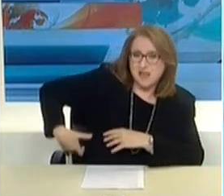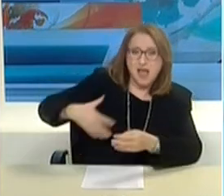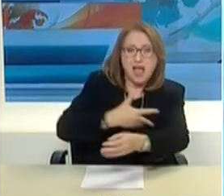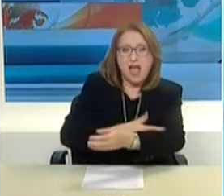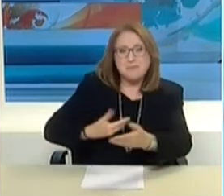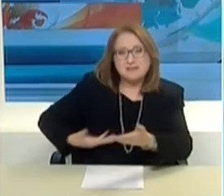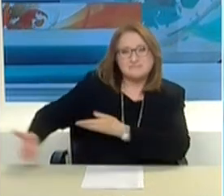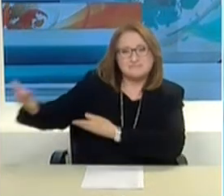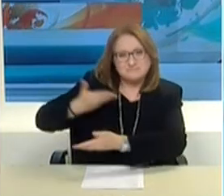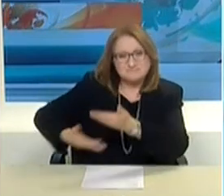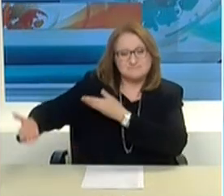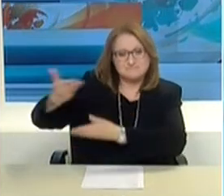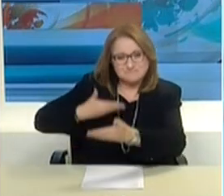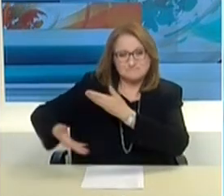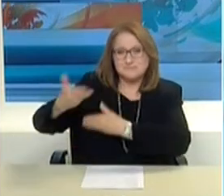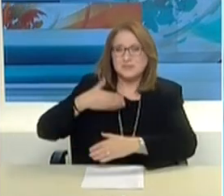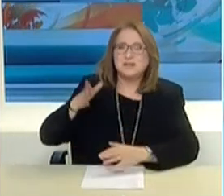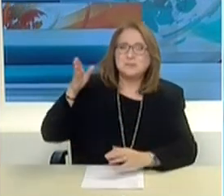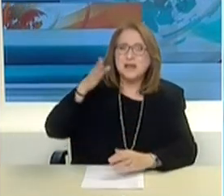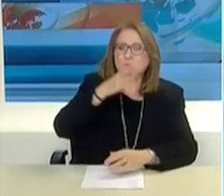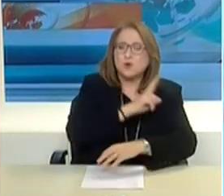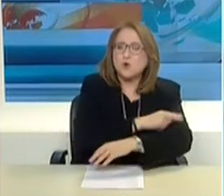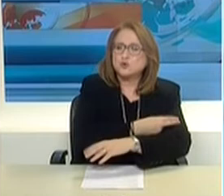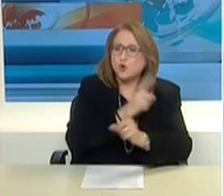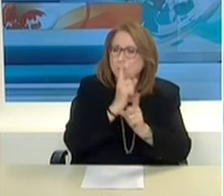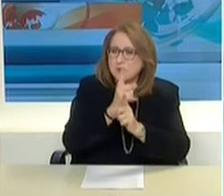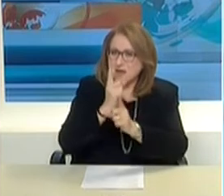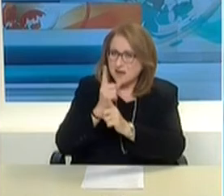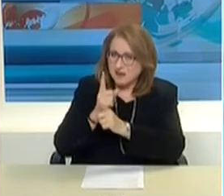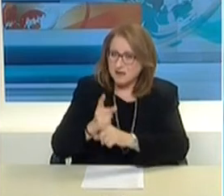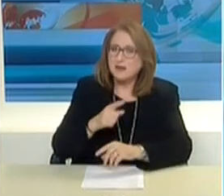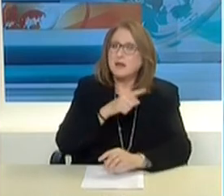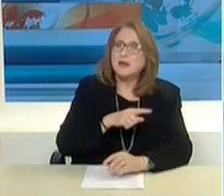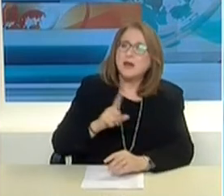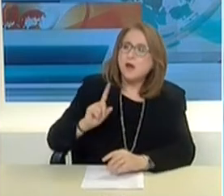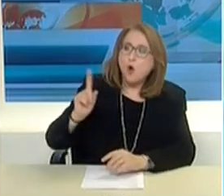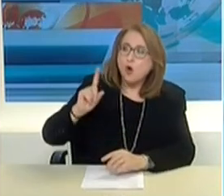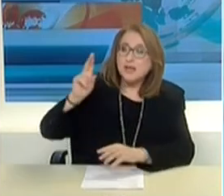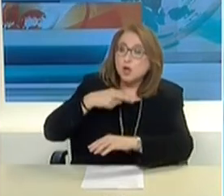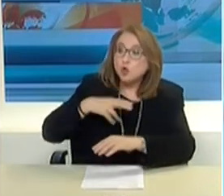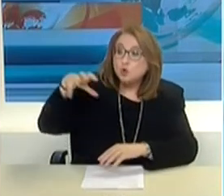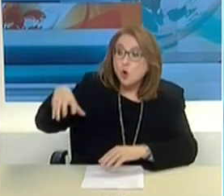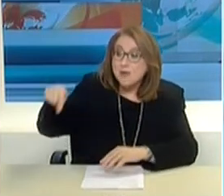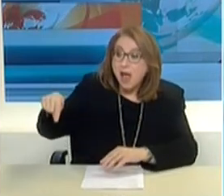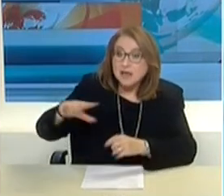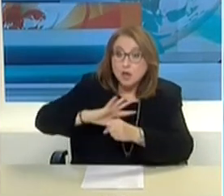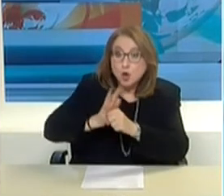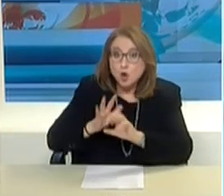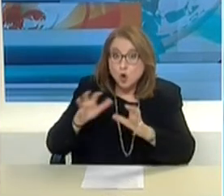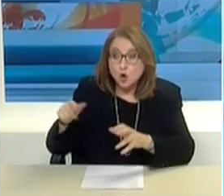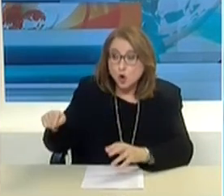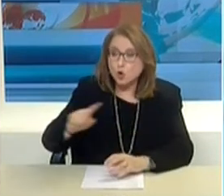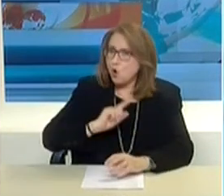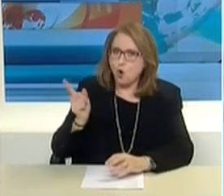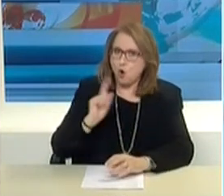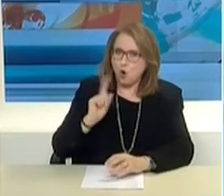διάστημα σε κάποια νοσοκομεία εκτός των νοσοκομείων αναφοράς για τον κορονοϊό, ώστε να μην προσβληθούν. Μπορεί να σας δώσει